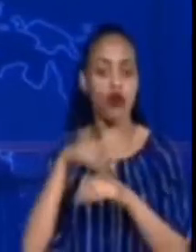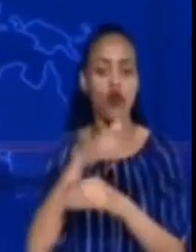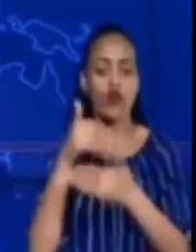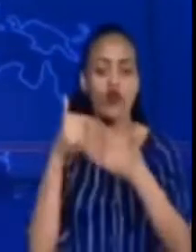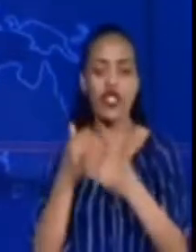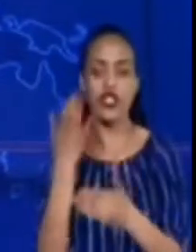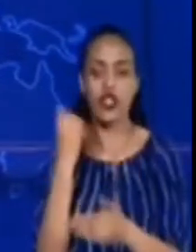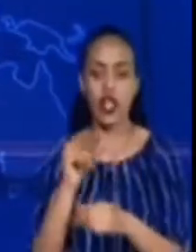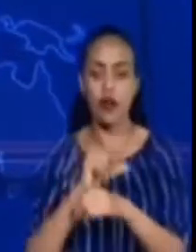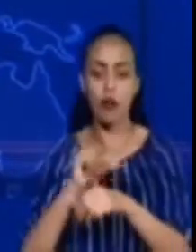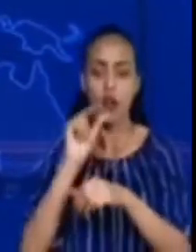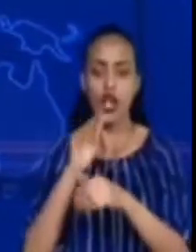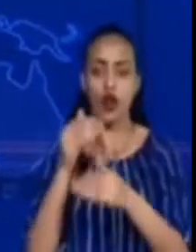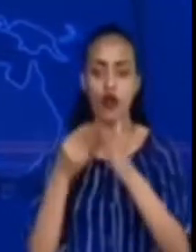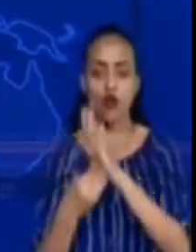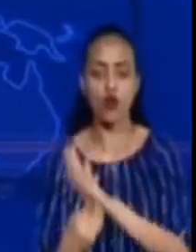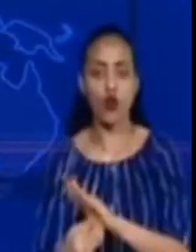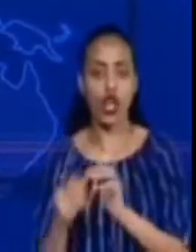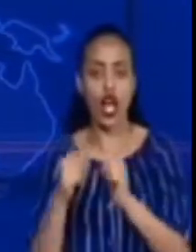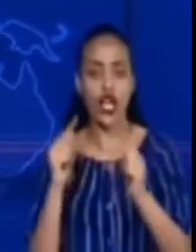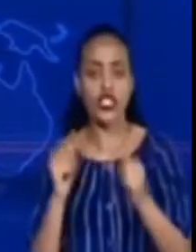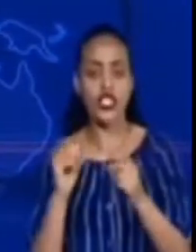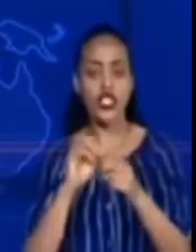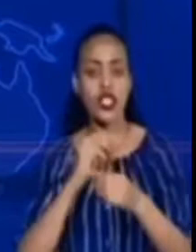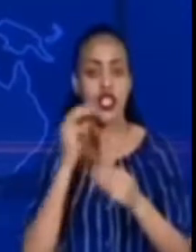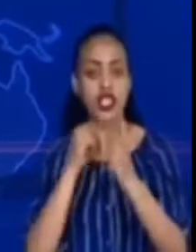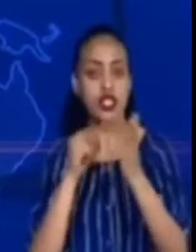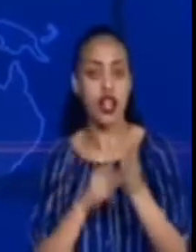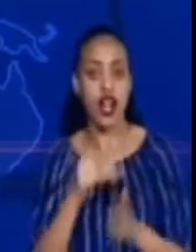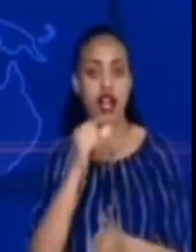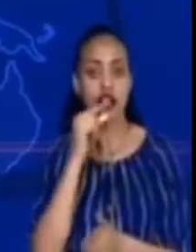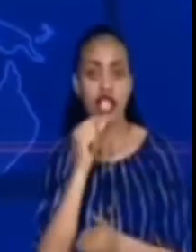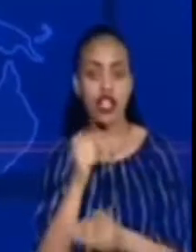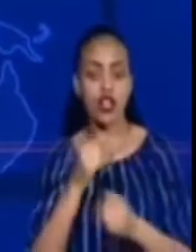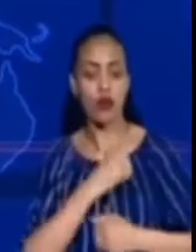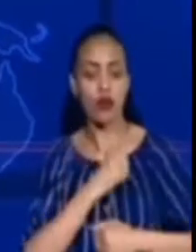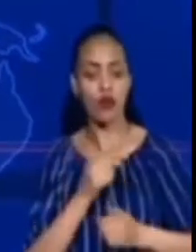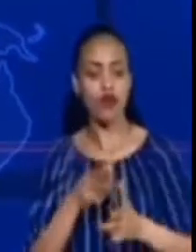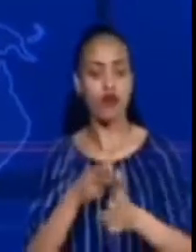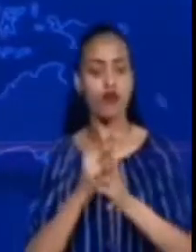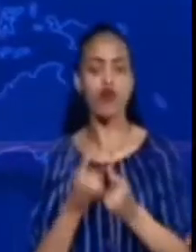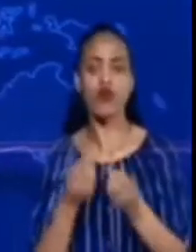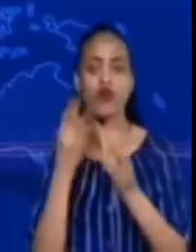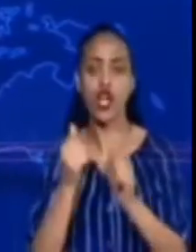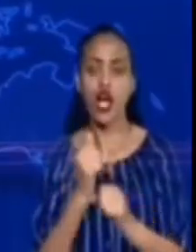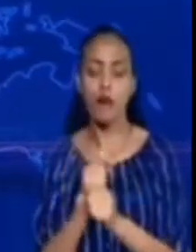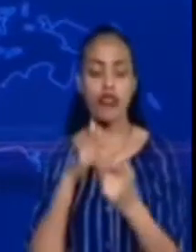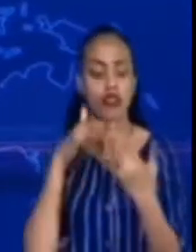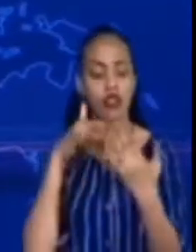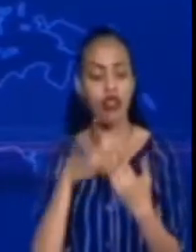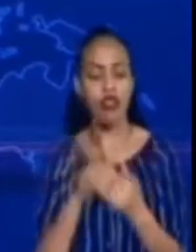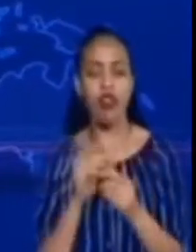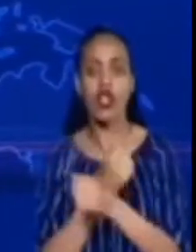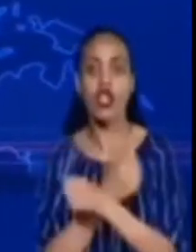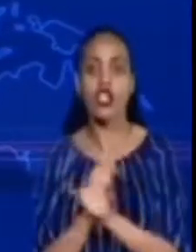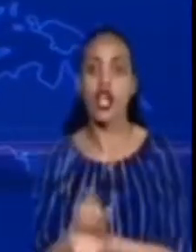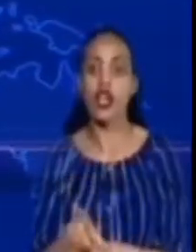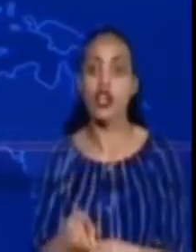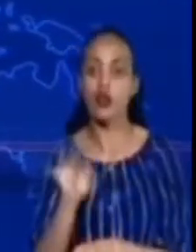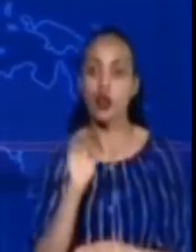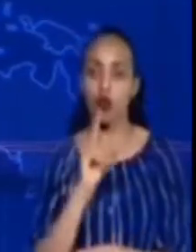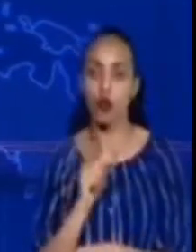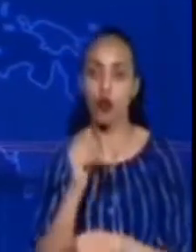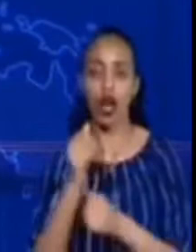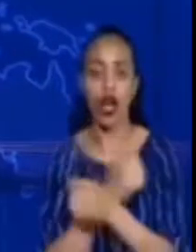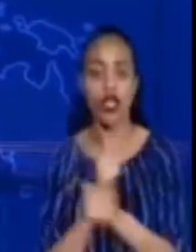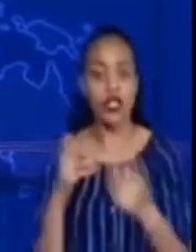ጀቢላ አቡ ሃይደር ሚካካትሰል ሳፊያ ጀበሉ ህክማ ጀበሉ ይያሉ ነው አቡ ኢትዮጵያ አህመድ